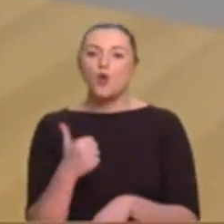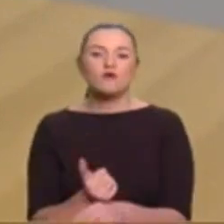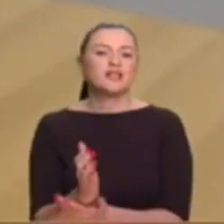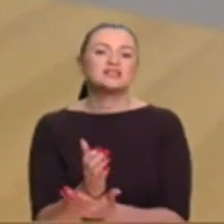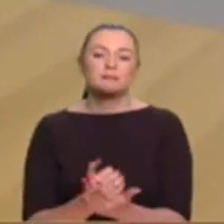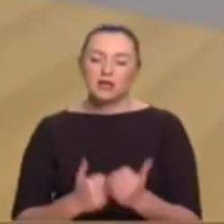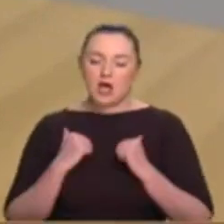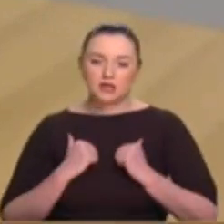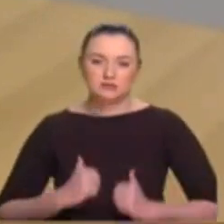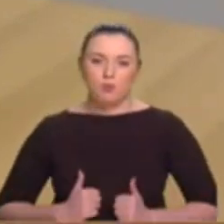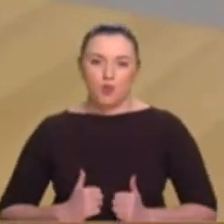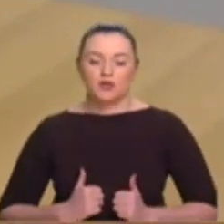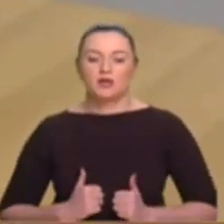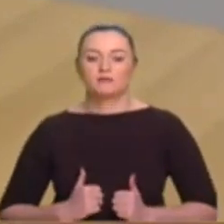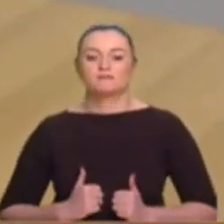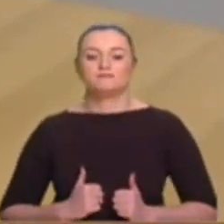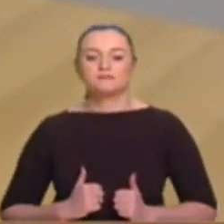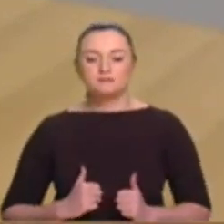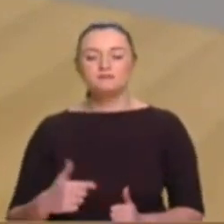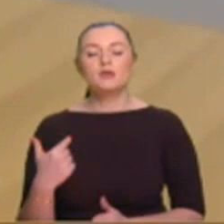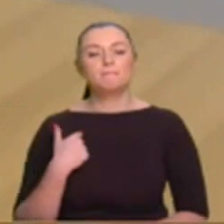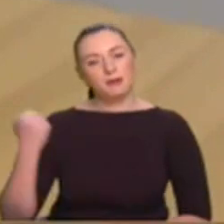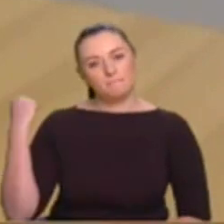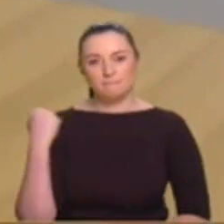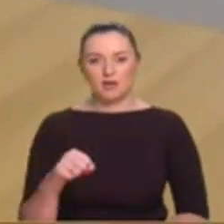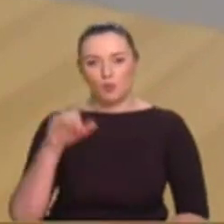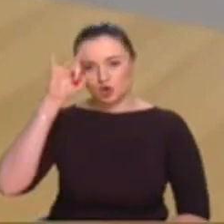– зберігайте спокій, тримаємо стрій, ми переможемо. Слава Україні!